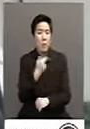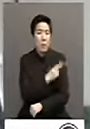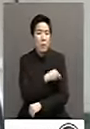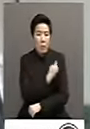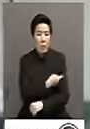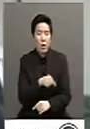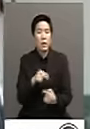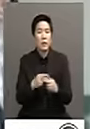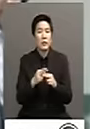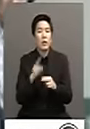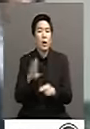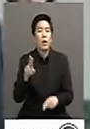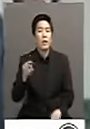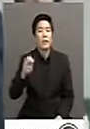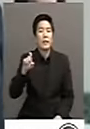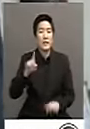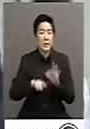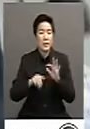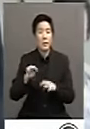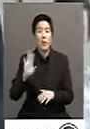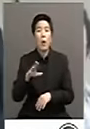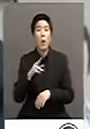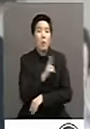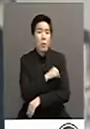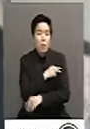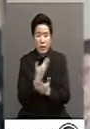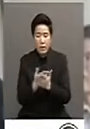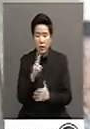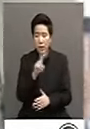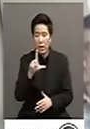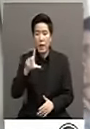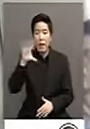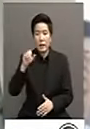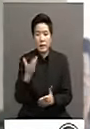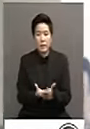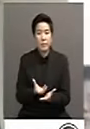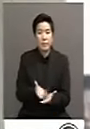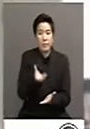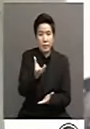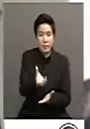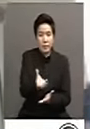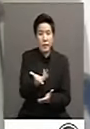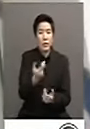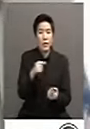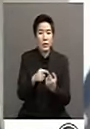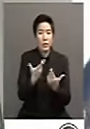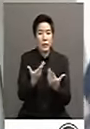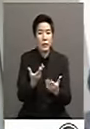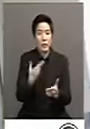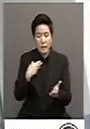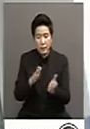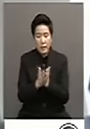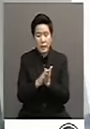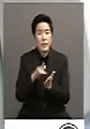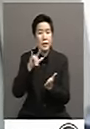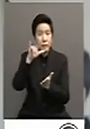นาญชาดิษฐ์บอกว่ายื่นคำร้องแล้วก็หลักทรัพย์เป็นเงิน2,500,000 บาทเพื่อที่จะยื่นหนังสือเดินทางพร้อมยื่นหนังสือเดินท